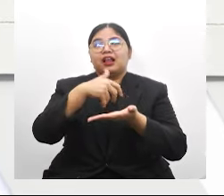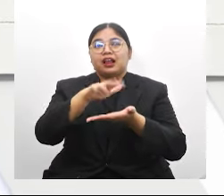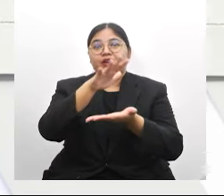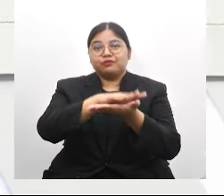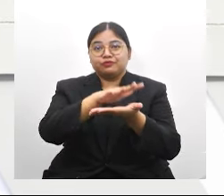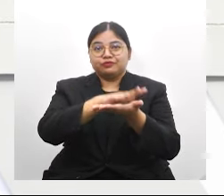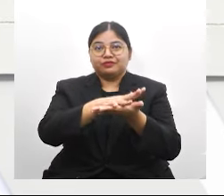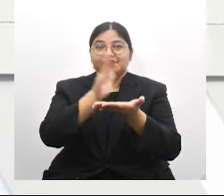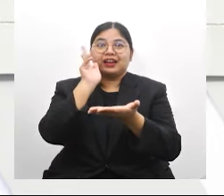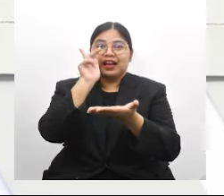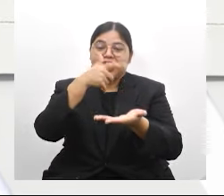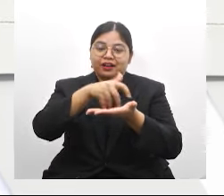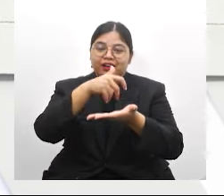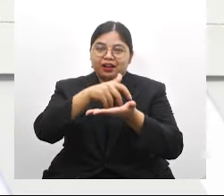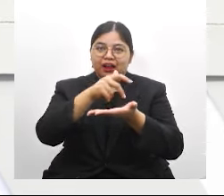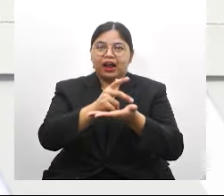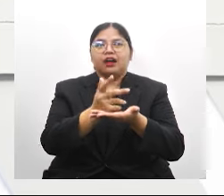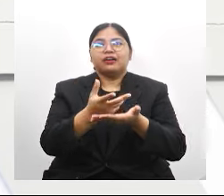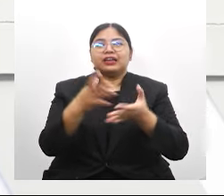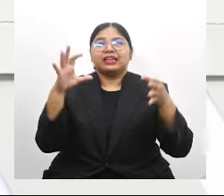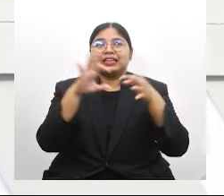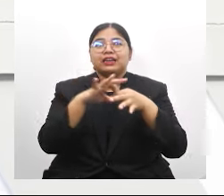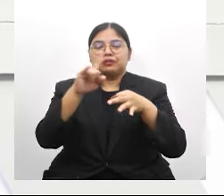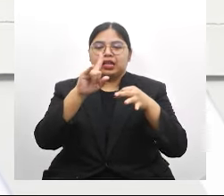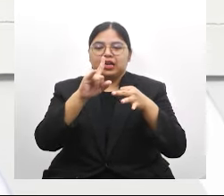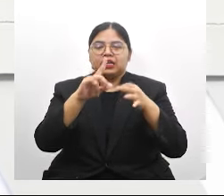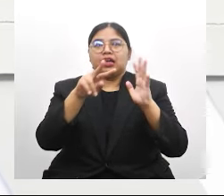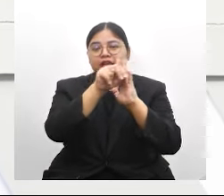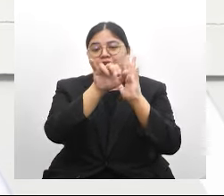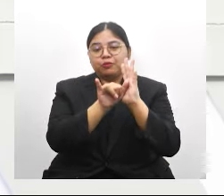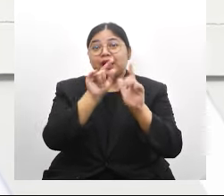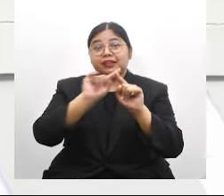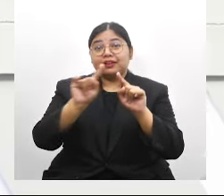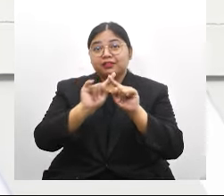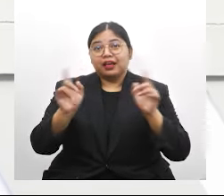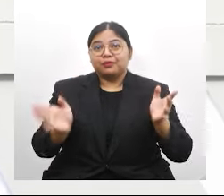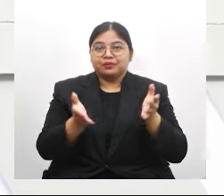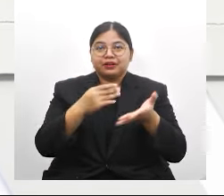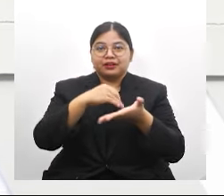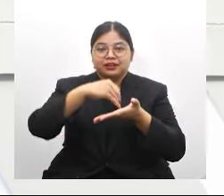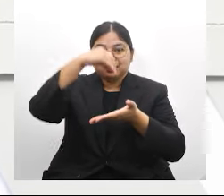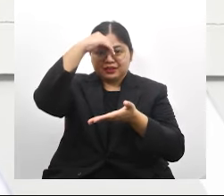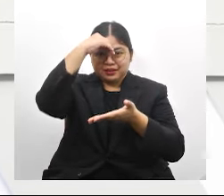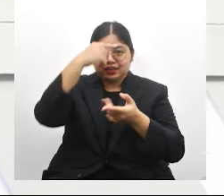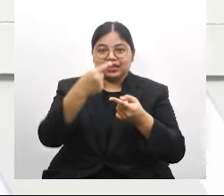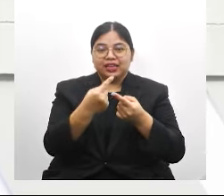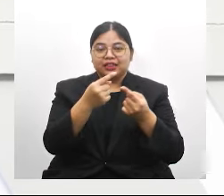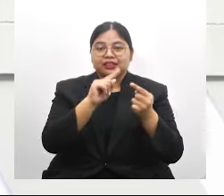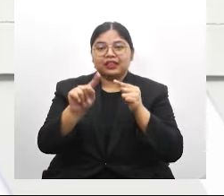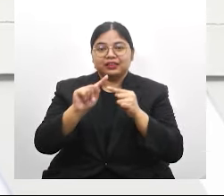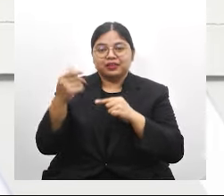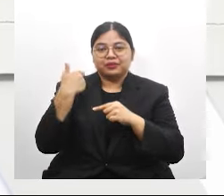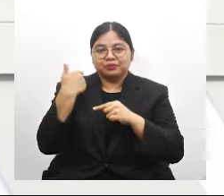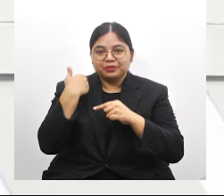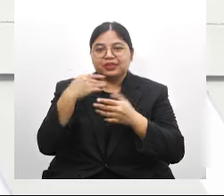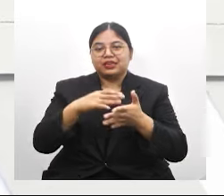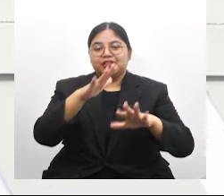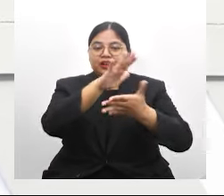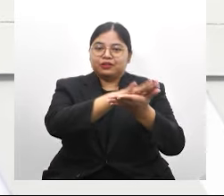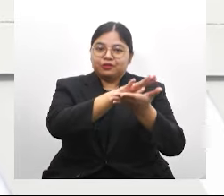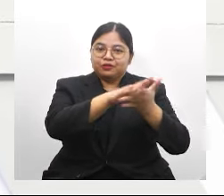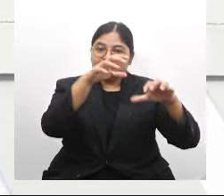ซึ่งจะนำเสนอเนื้อหาเกี่ยวกับการขับเคลื่อนนโยบายเรียนดีมีความสุขทั้งในส่วนเกี่ยวข้องกับสถานศึกษาของทางสำนักงาน